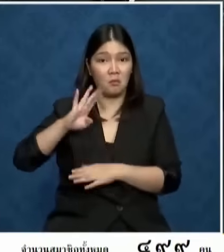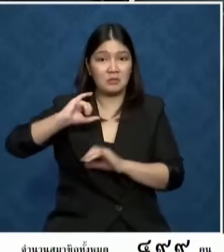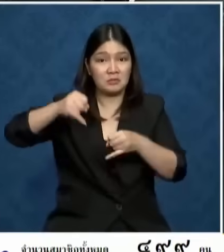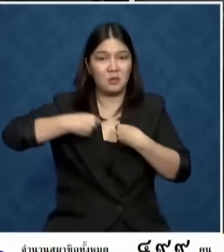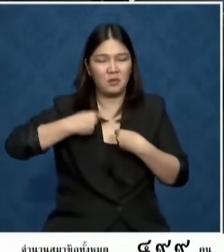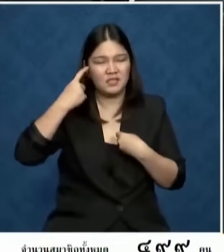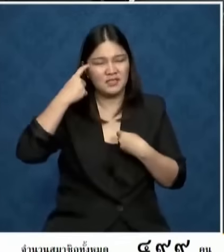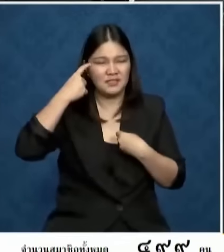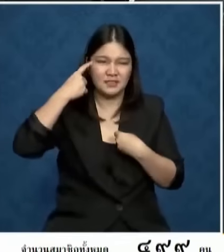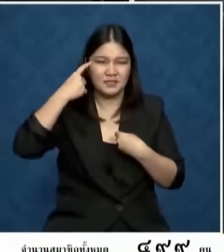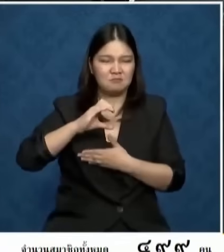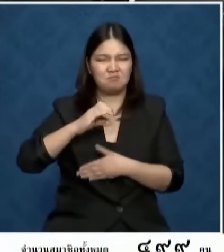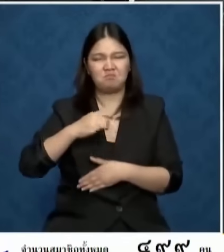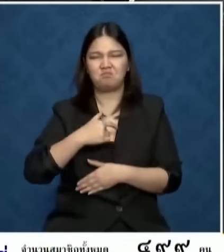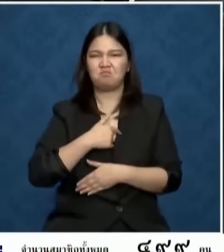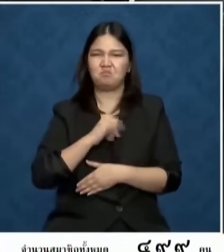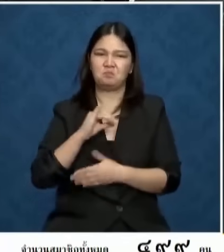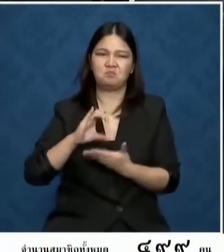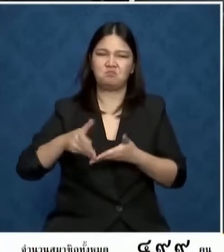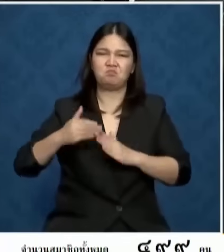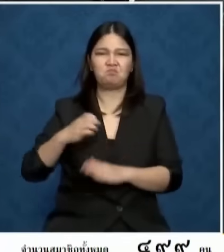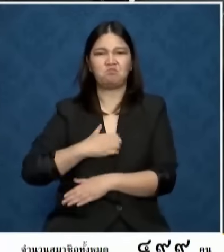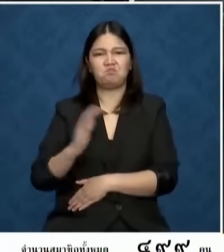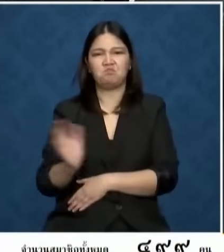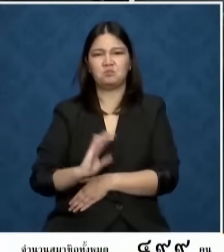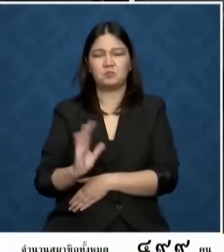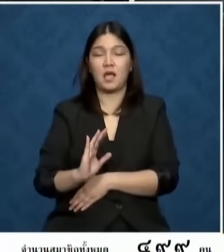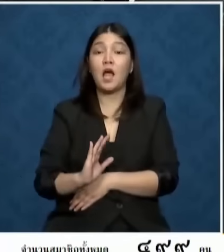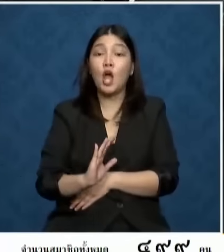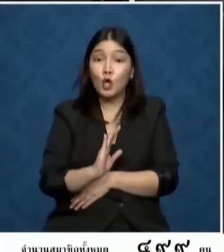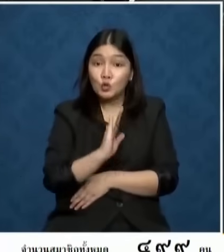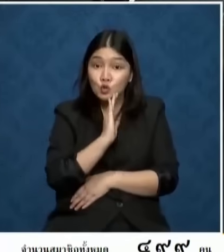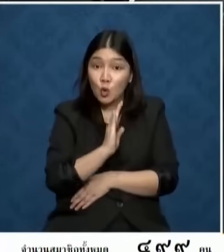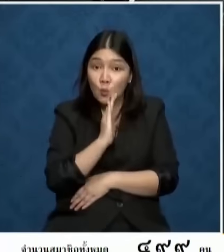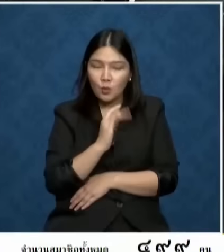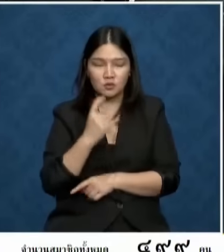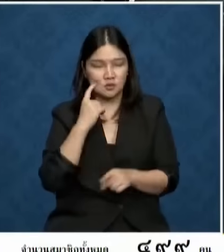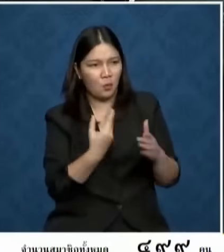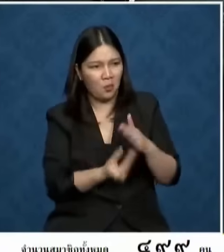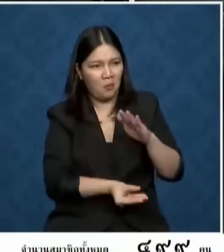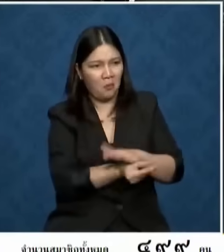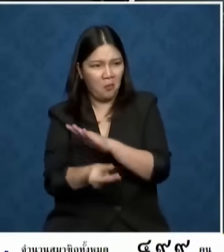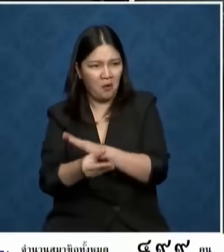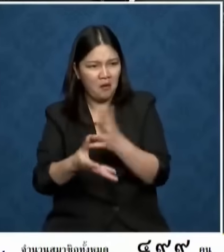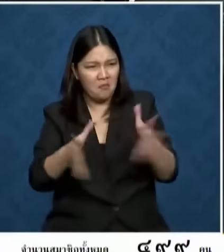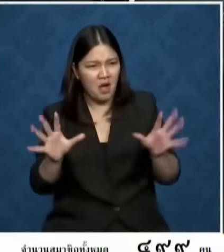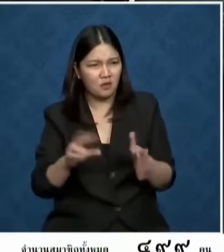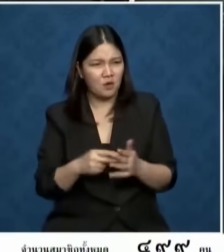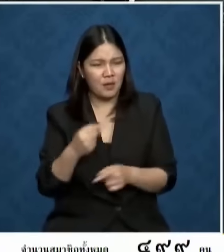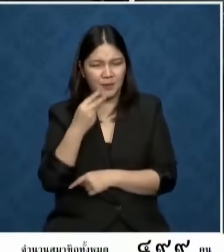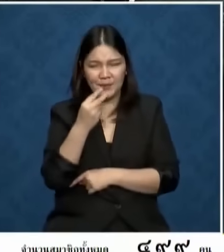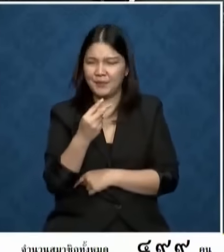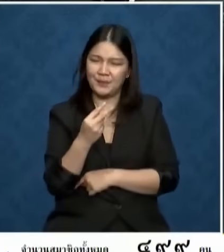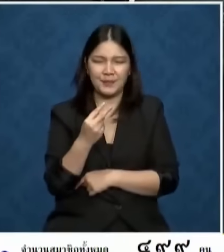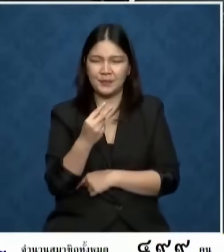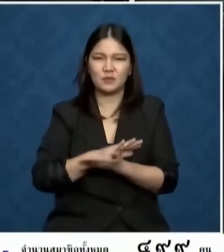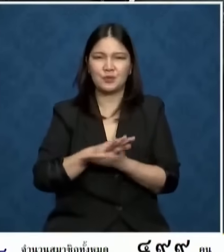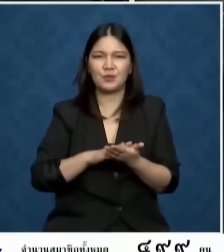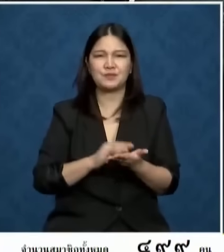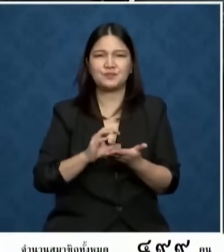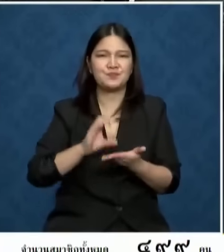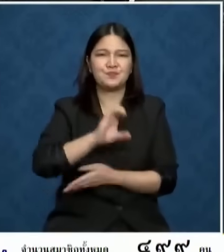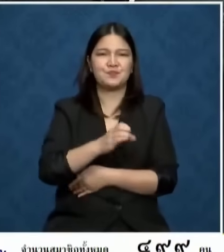คงลำบากใจที่จะมาลงทุนในประเทศไทยถามว่าถ้านักลงทุนเขานำสิ่งนี้ไปพิจารณาเขาไม่กล้ามาลงทุนผลกระทบไม่ได้เกิดกับถนุนอย่างเดียวนะครับ